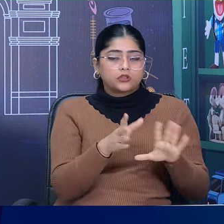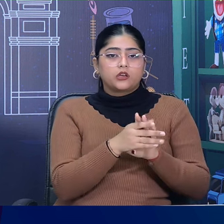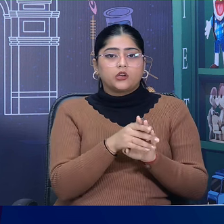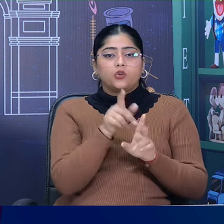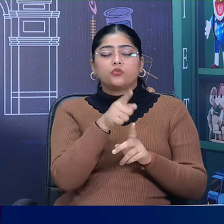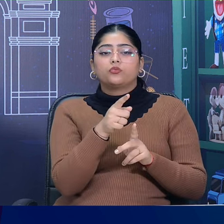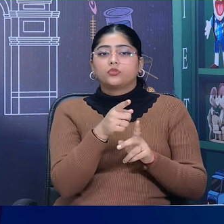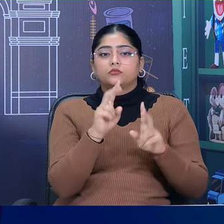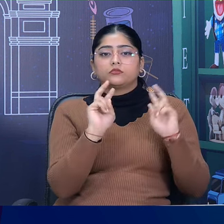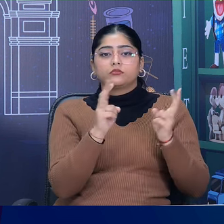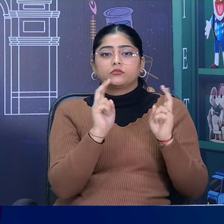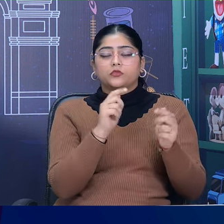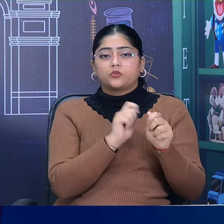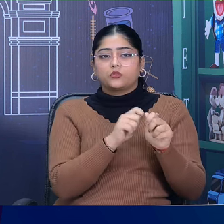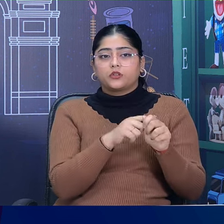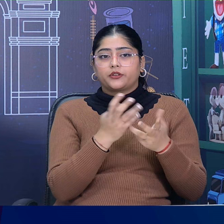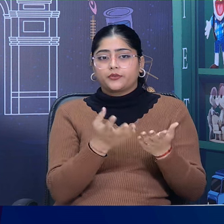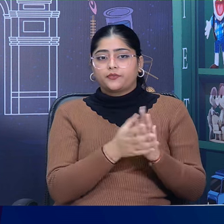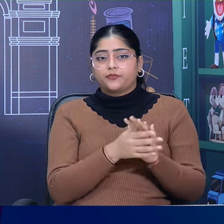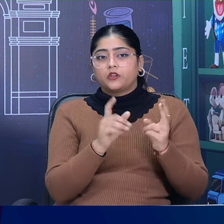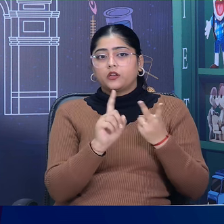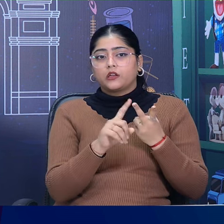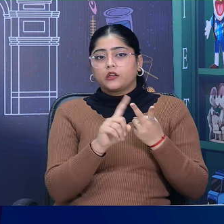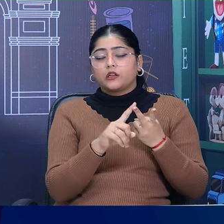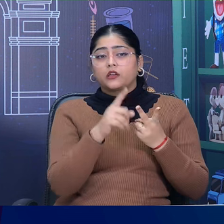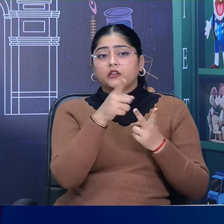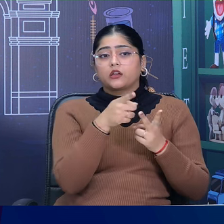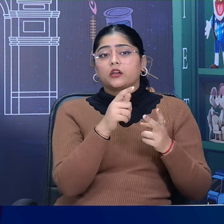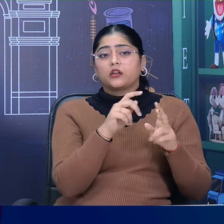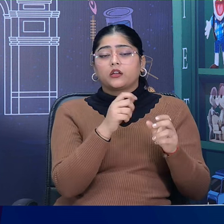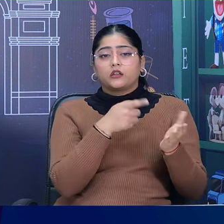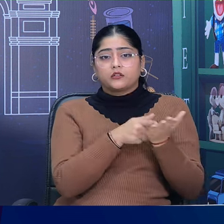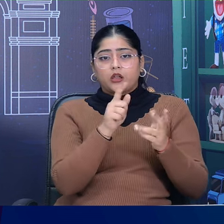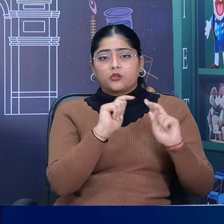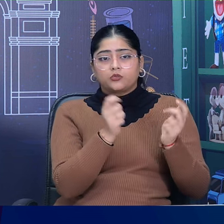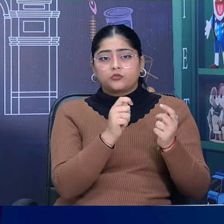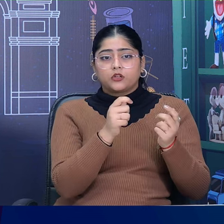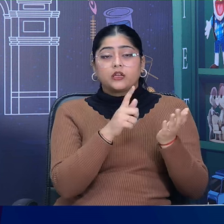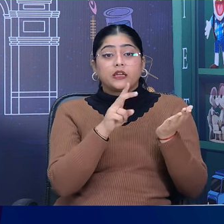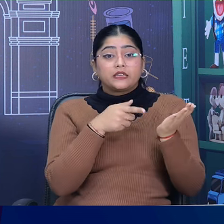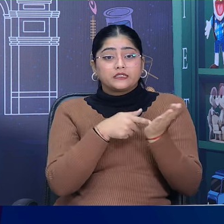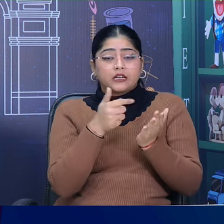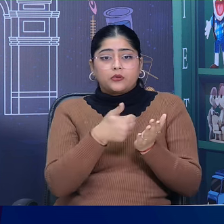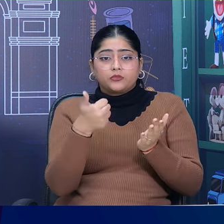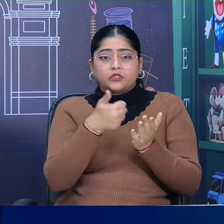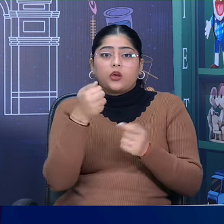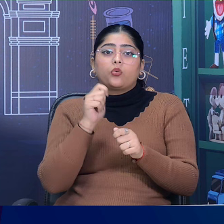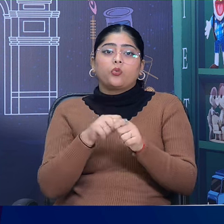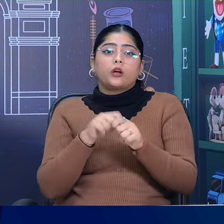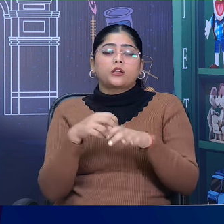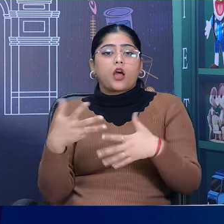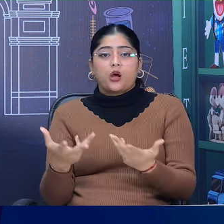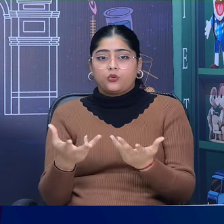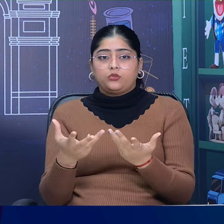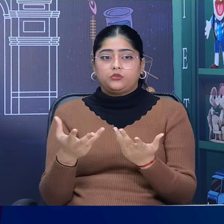फंक्शंस क्या थे देन डिस्क्राइब द मोड ऑफ वर्किंग ऑफ ग्राम पंचायत कि ग्राम पंचायत किस तरीके से काम करती है देन